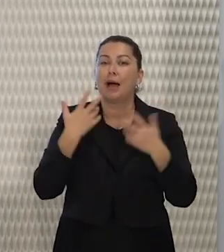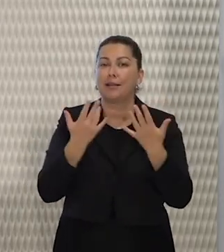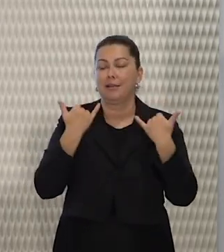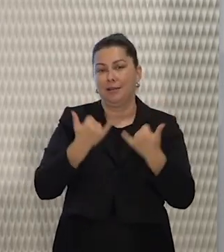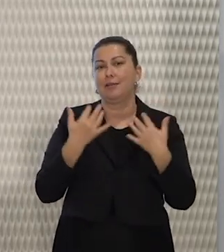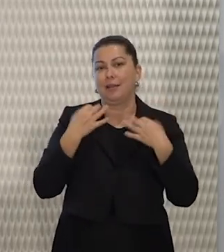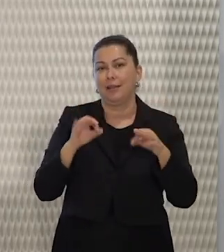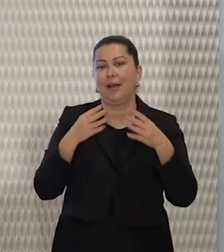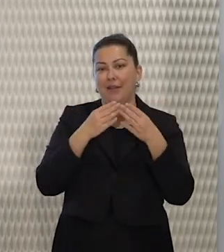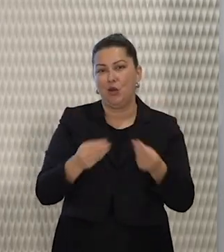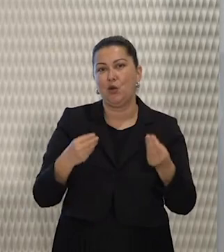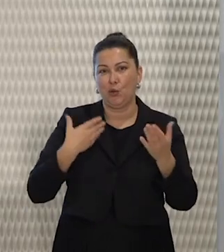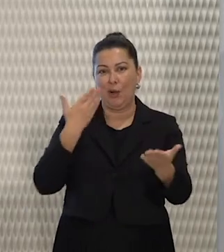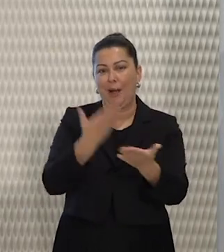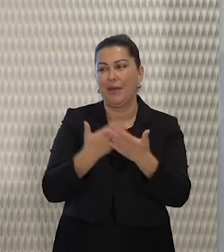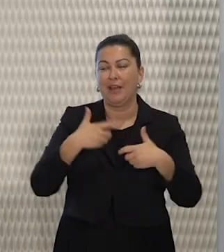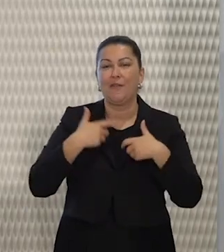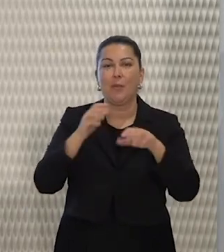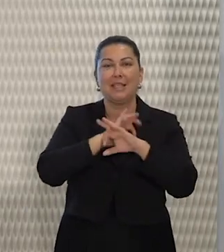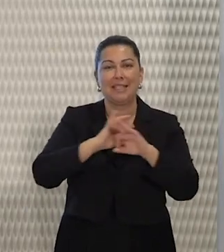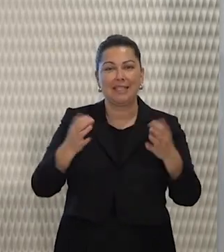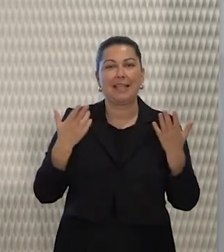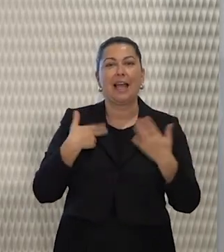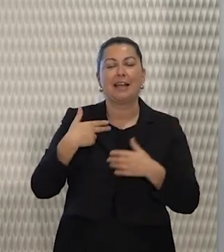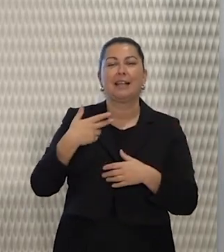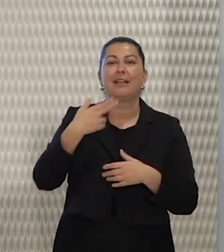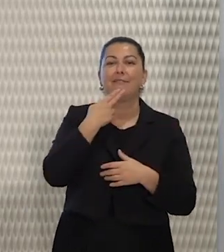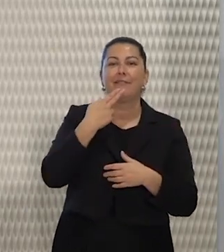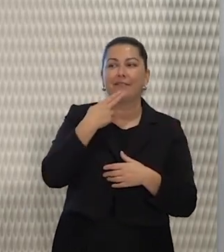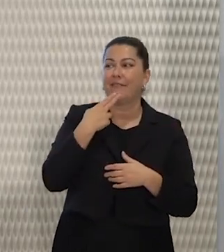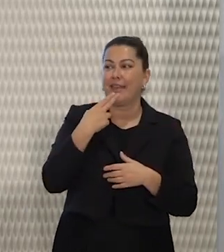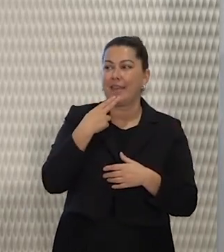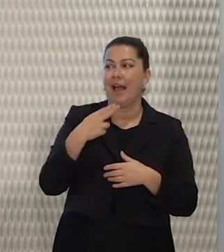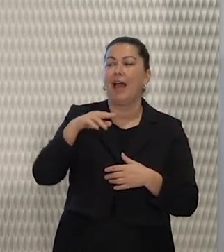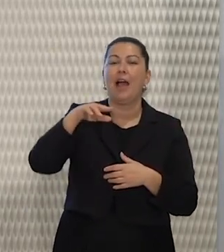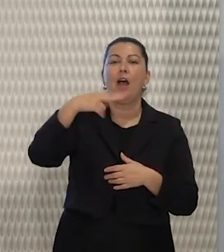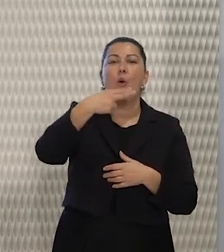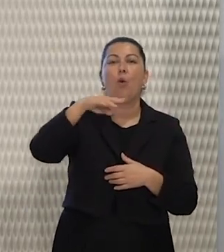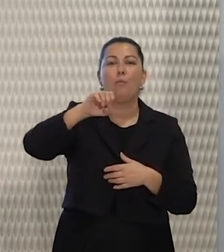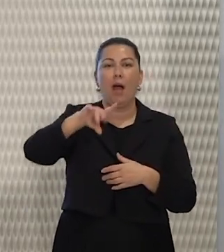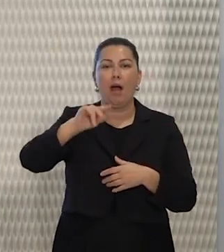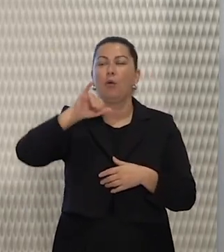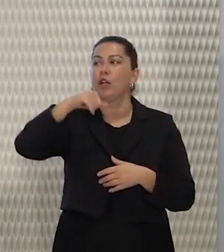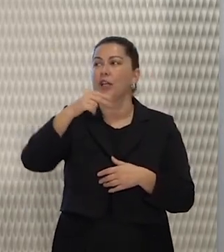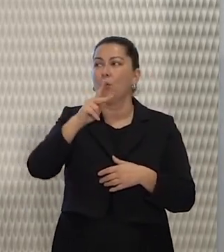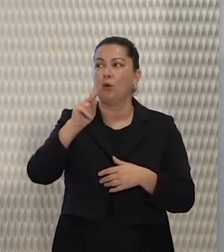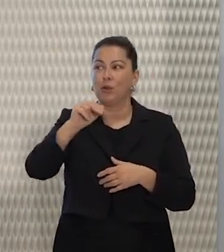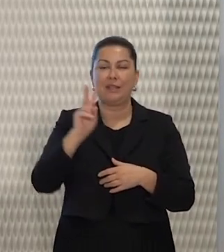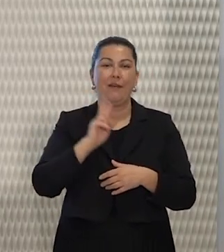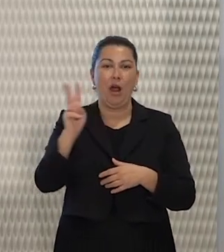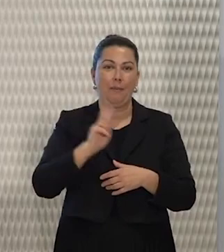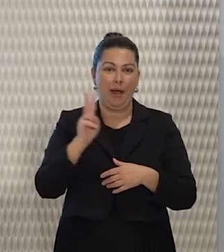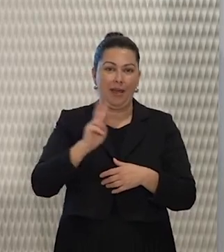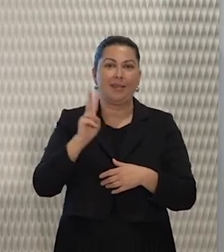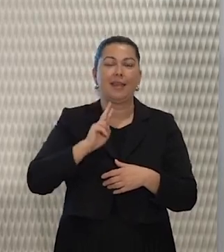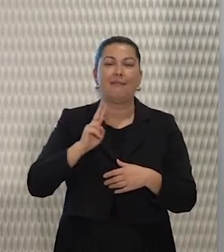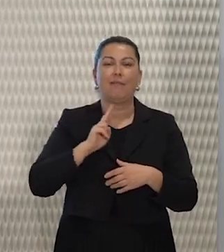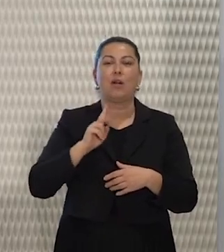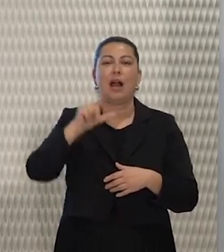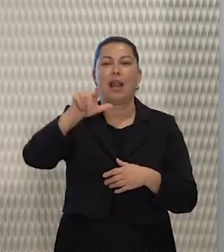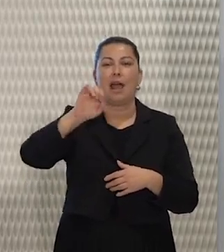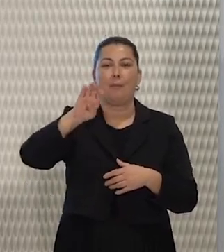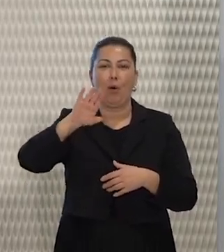Lösung anbieten. Ich freue mich jetzt sehr, dass ich Stefanie Hummer und Klaus Junkuns vom NEWA Betriebsservice in Oberösterreich zu mir bitten darf und